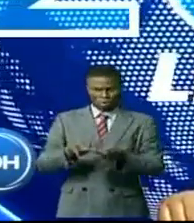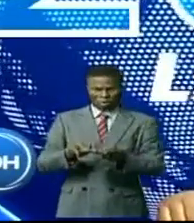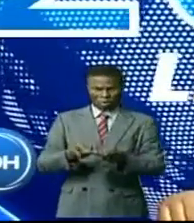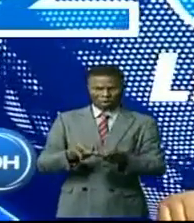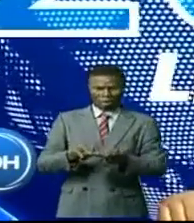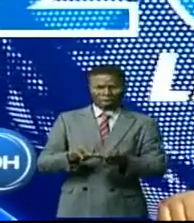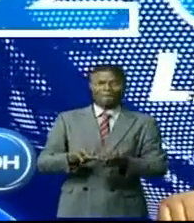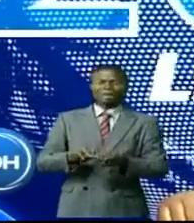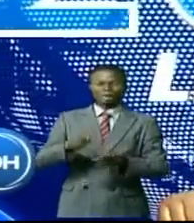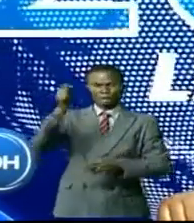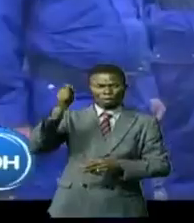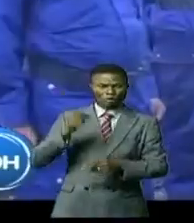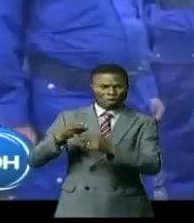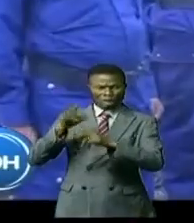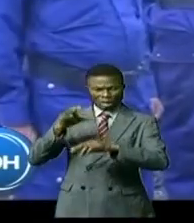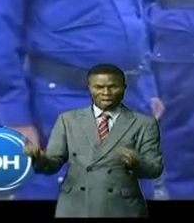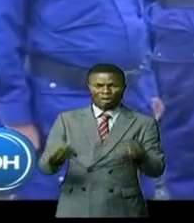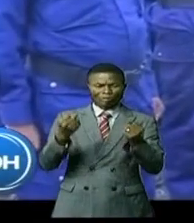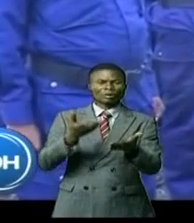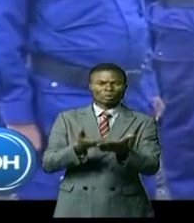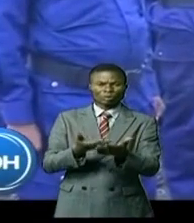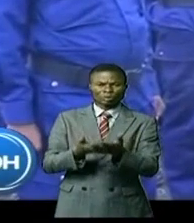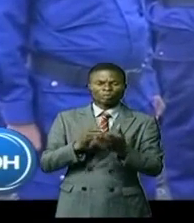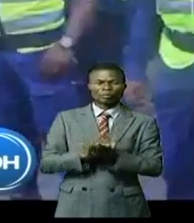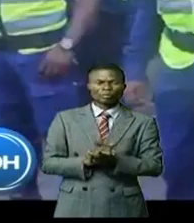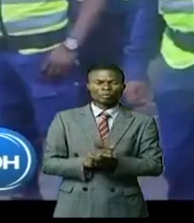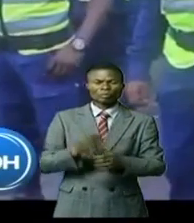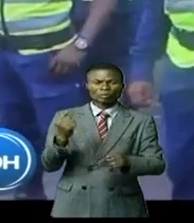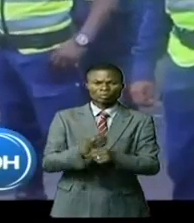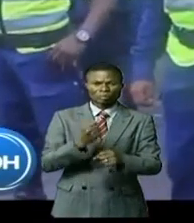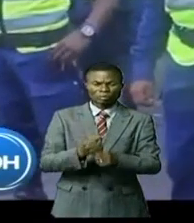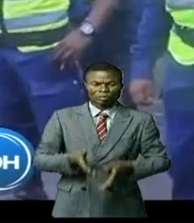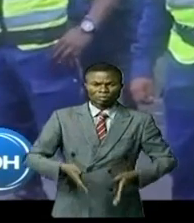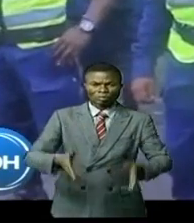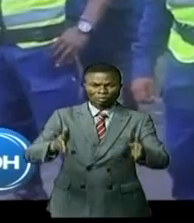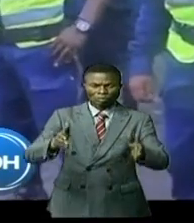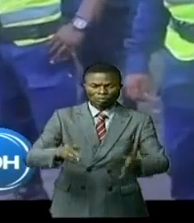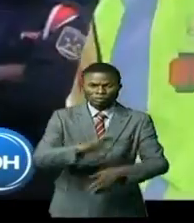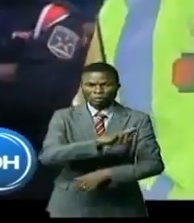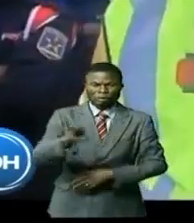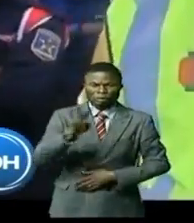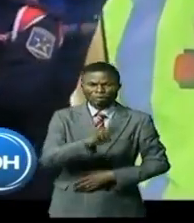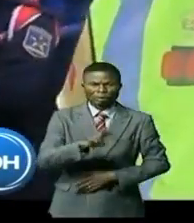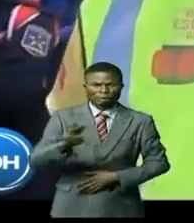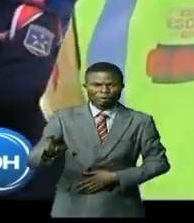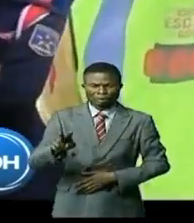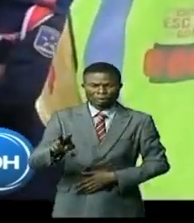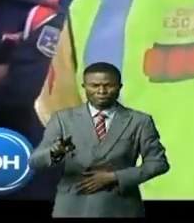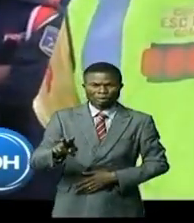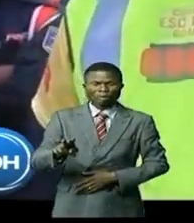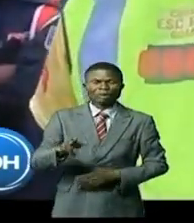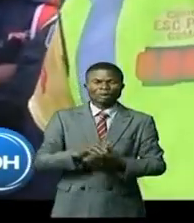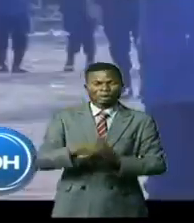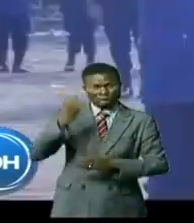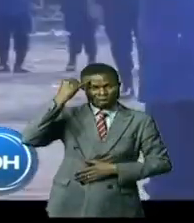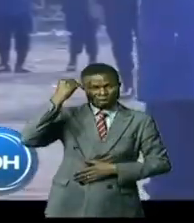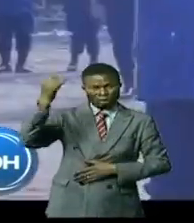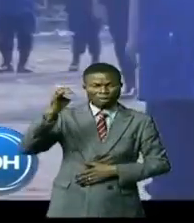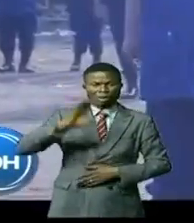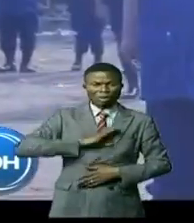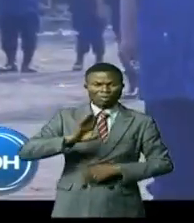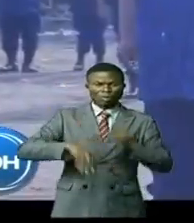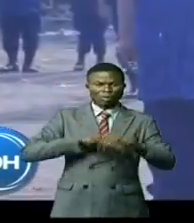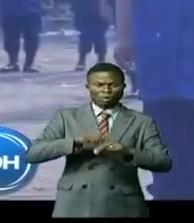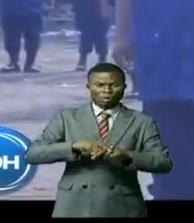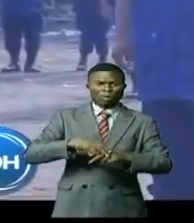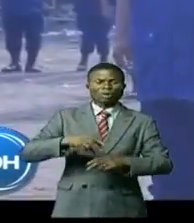contrôle de l'armée. Une parade générale s'est tenue ce mardi 7 juin 2022 au stade Afia de Goma, à l'intention de la police nationale